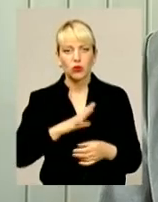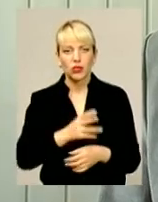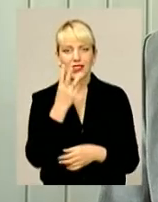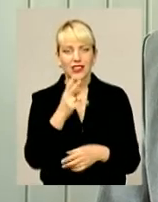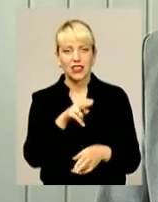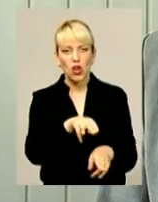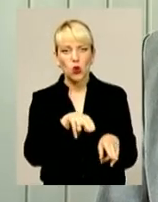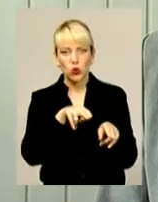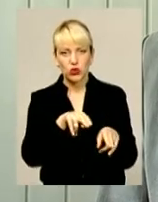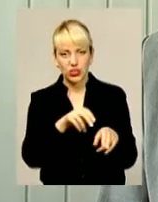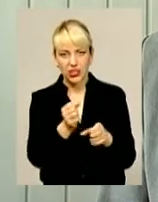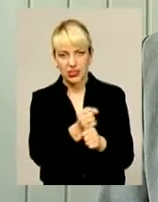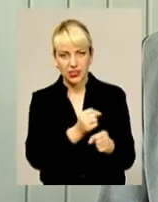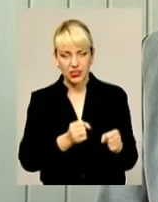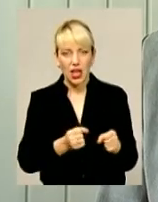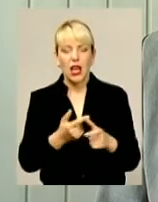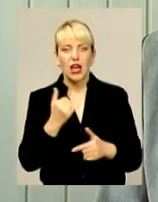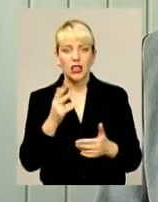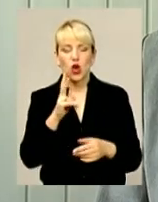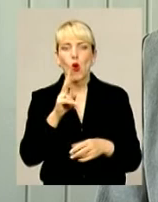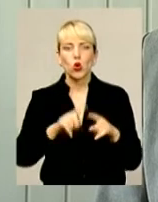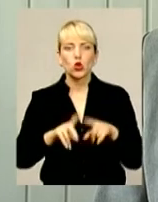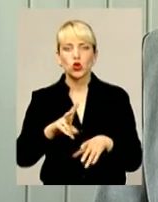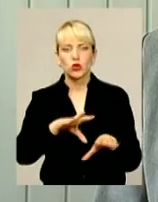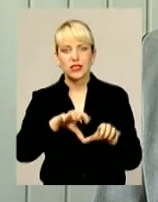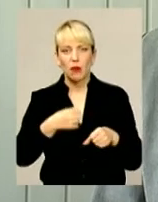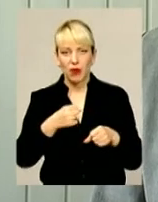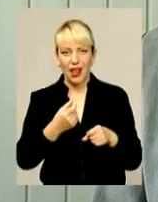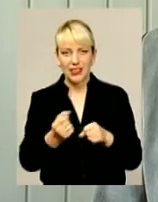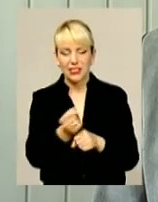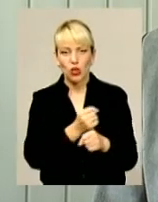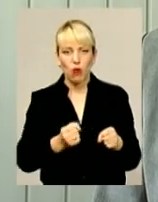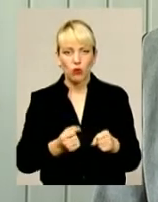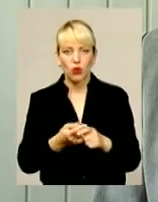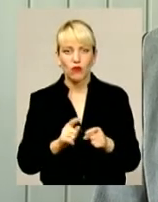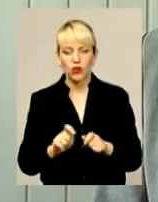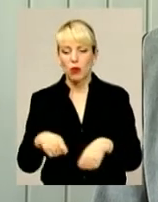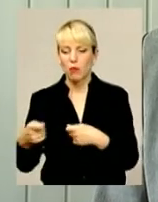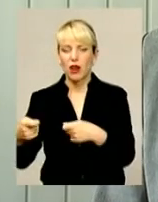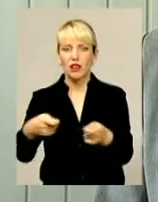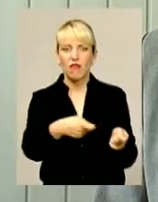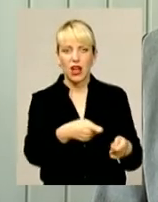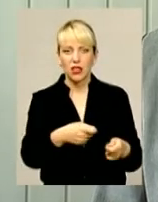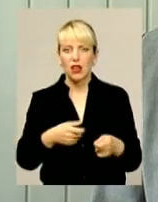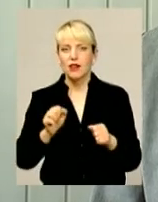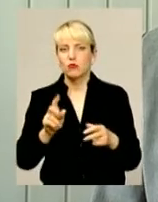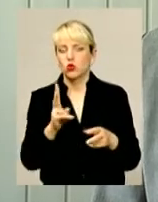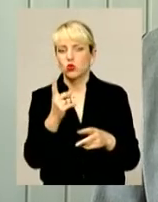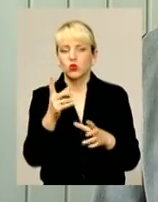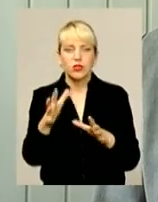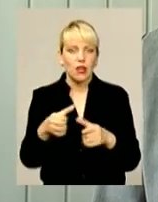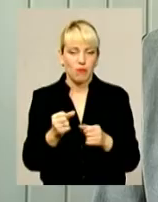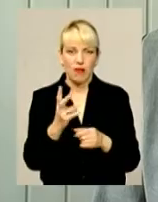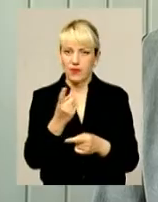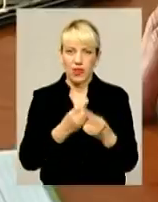мисливські зброї. І ті родичі, які забирали зброю, вони передавали один одному, чи вони хтось забрав і не повернув, буде